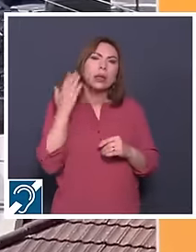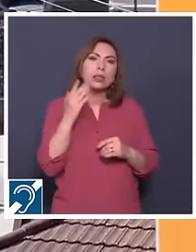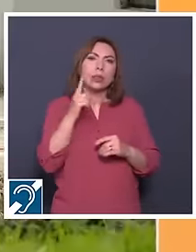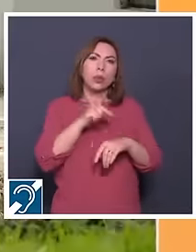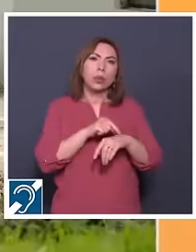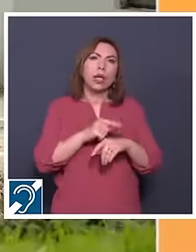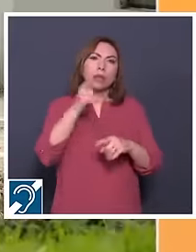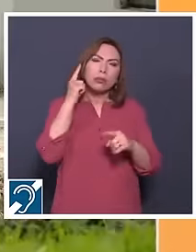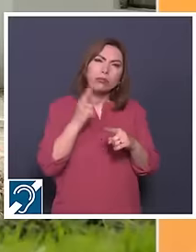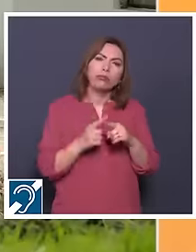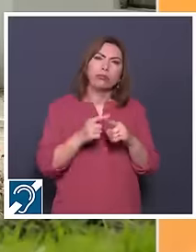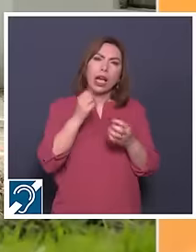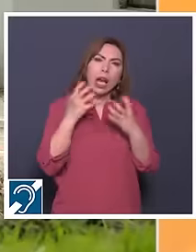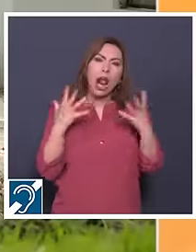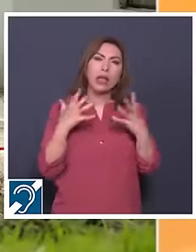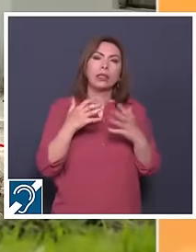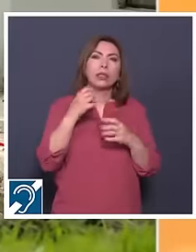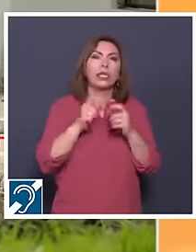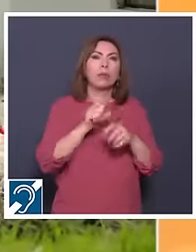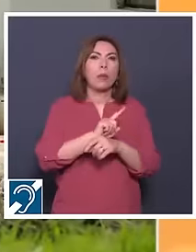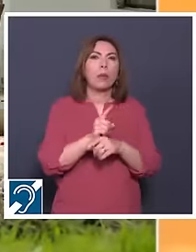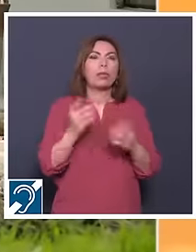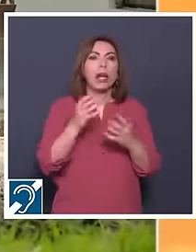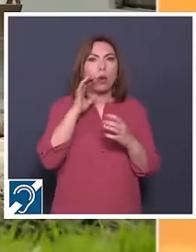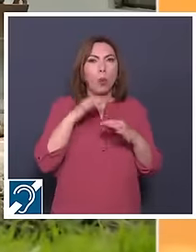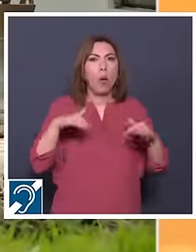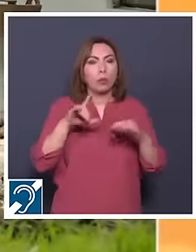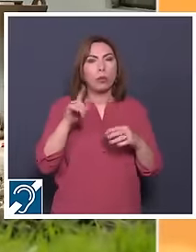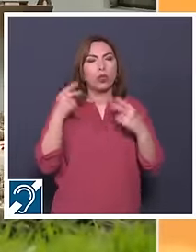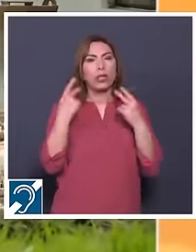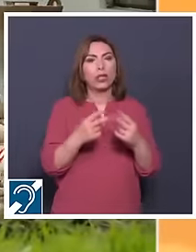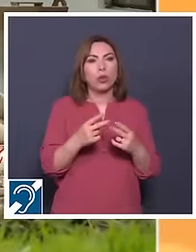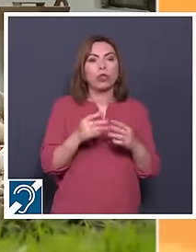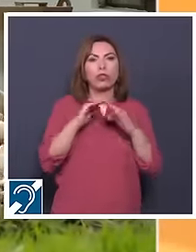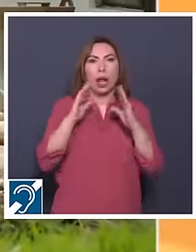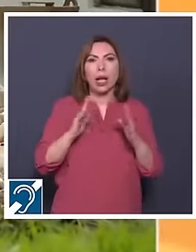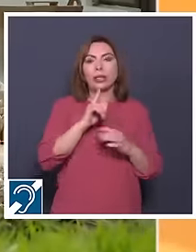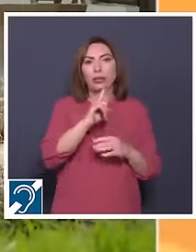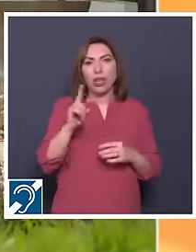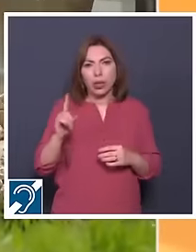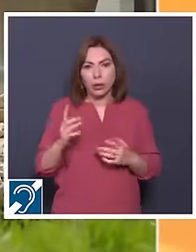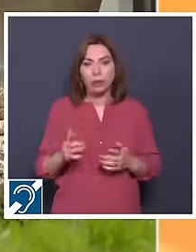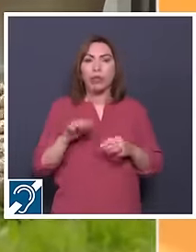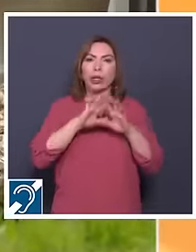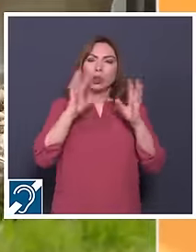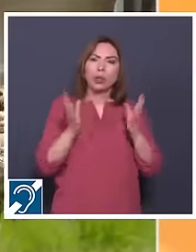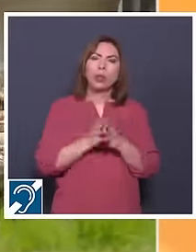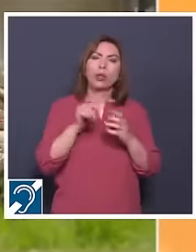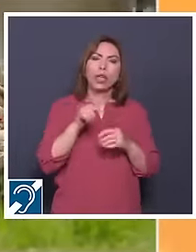un termen clar în ceea ce privește momentul în care oamenii s-ar putea întoarce așa la casele lor. Această întreagă